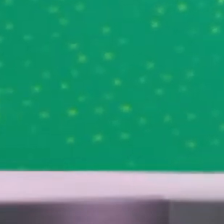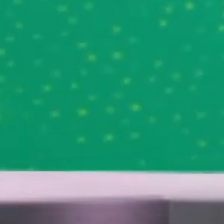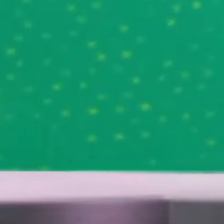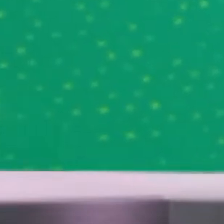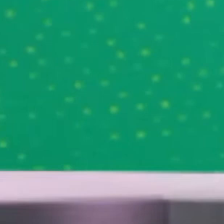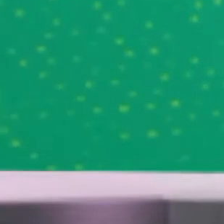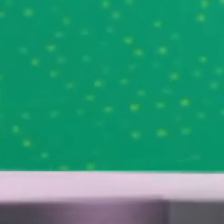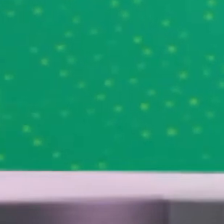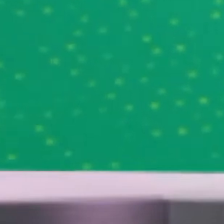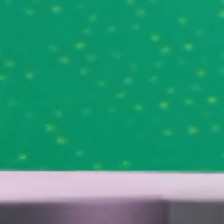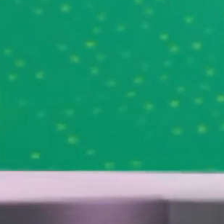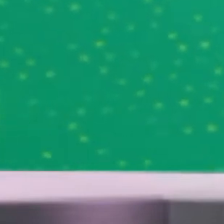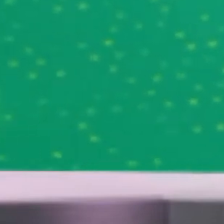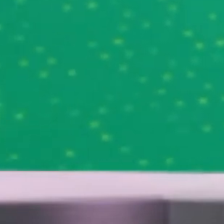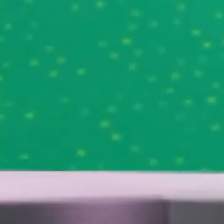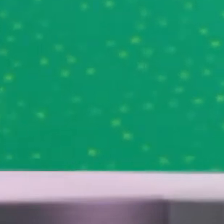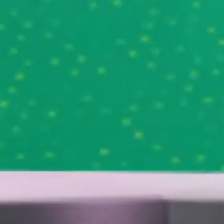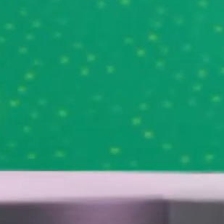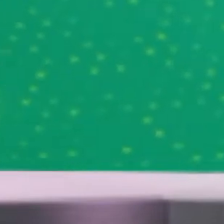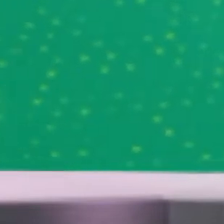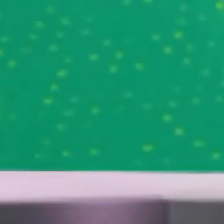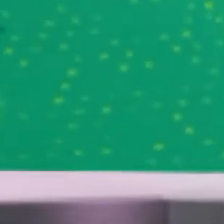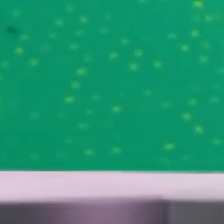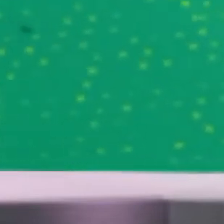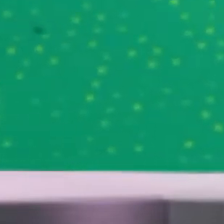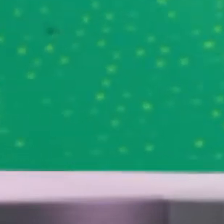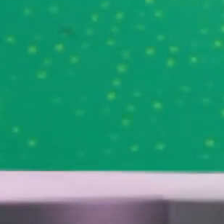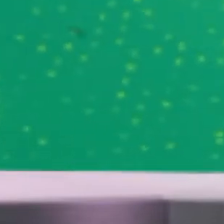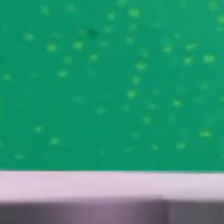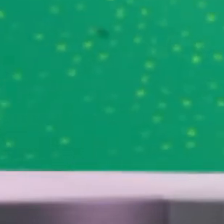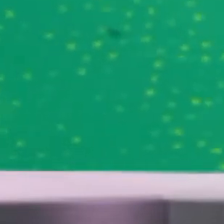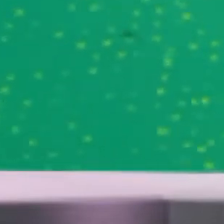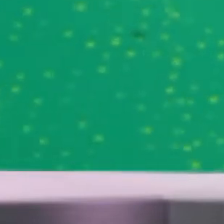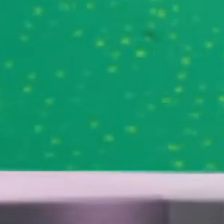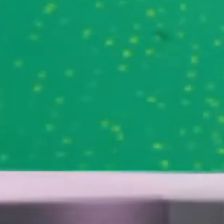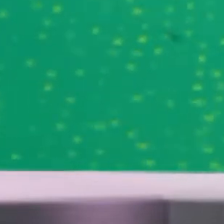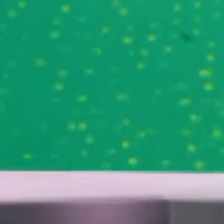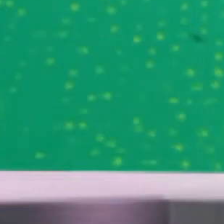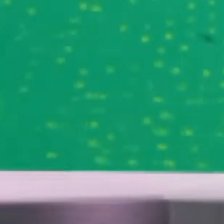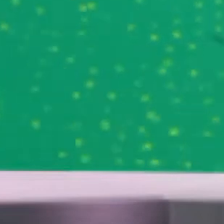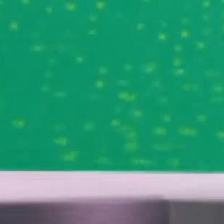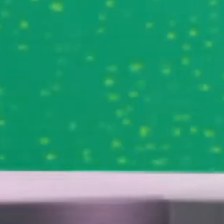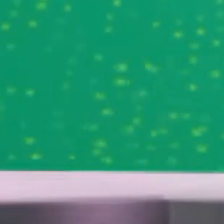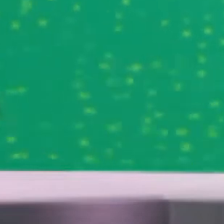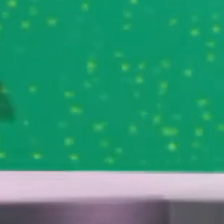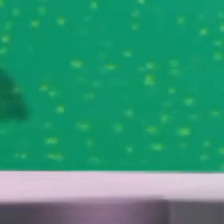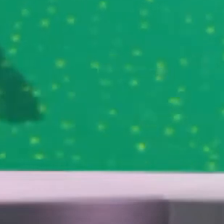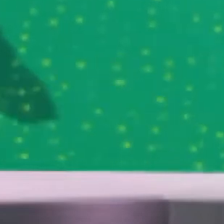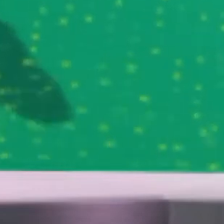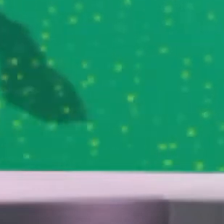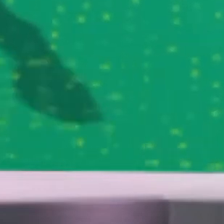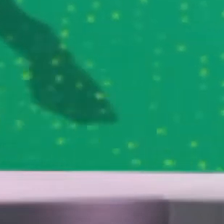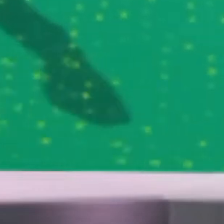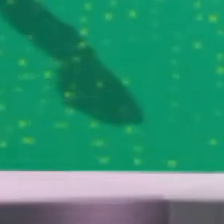Бірлесіп осы ауруды жеңетінімізге сенімдімін. Сауығып кетіңіз, аман болыңыз деп жазды. Сондай-ақ Израиль президенті Раувен Ривлин